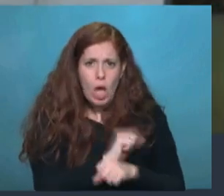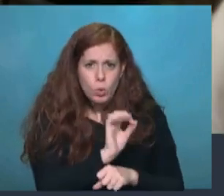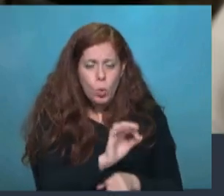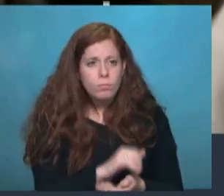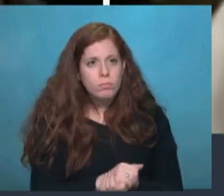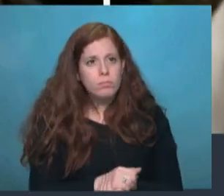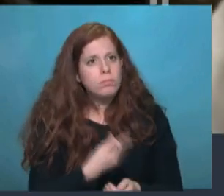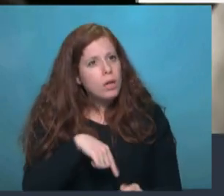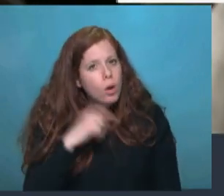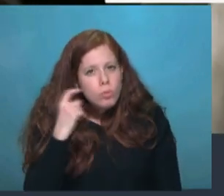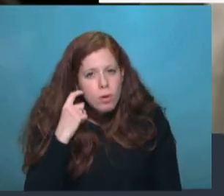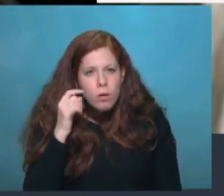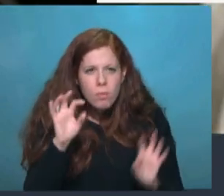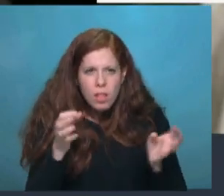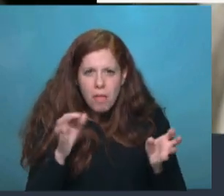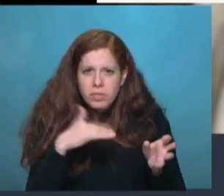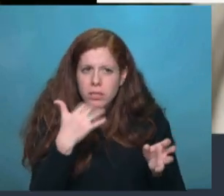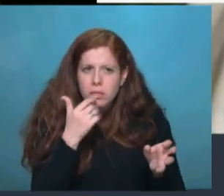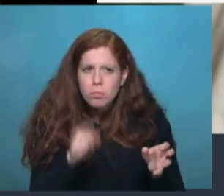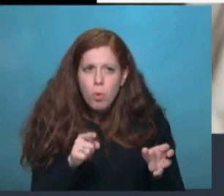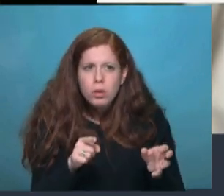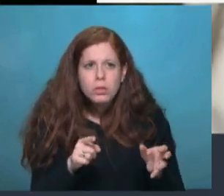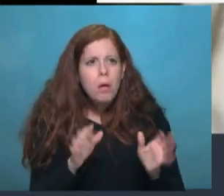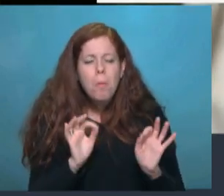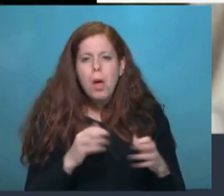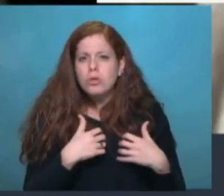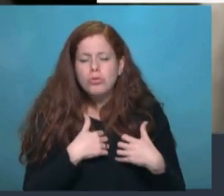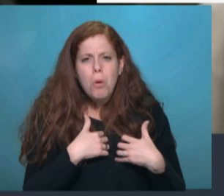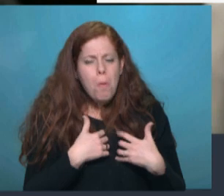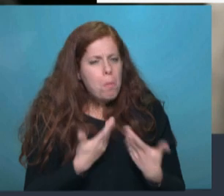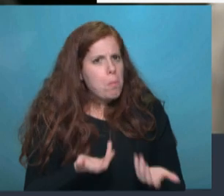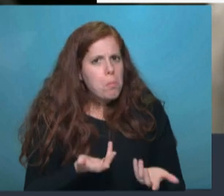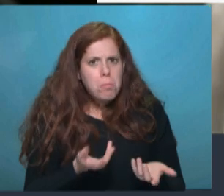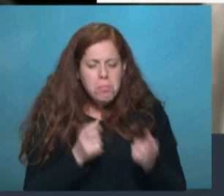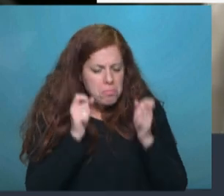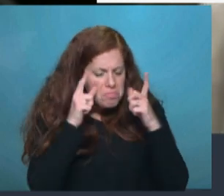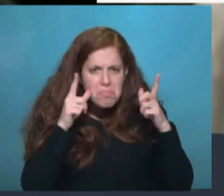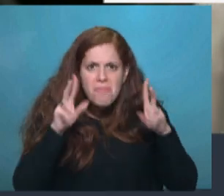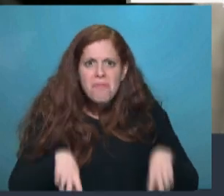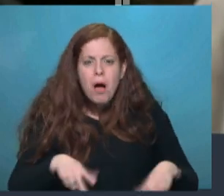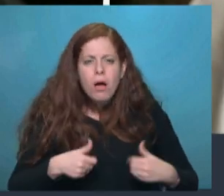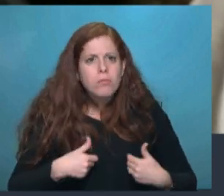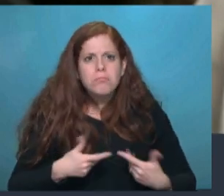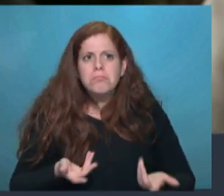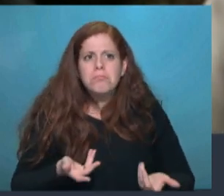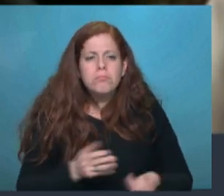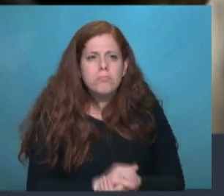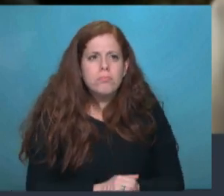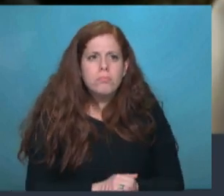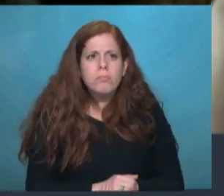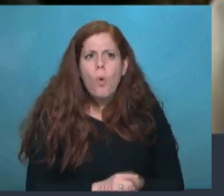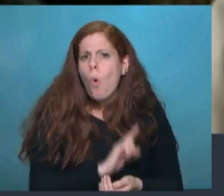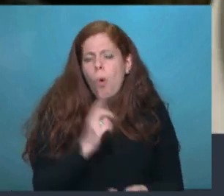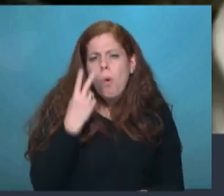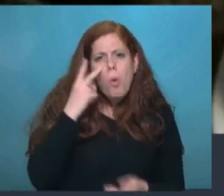את זה בטלוויזיה, את כל הסיפור הזה, את כל ה... היה לנו ממש מפליא. הוא לא נראה